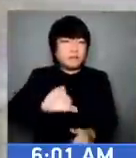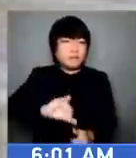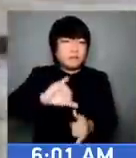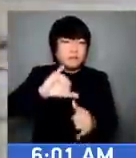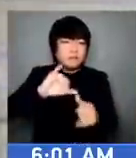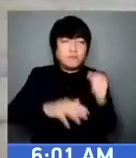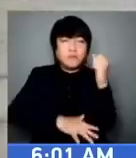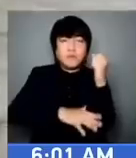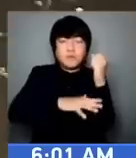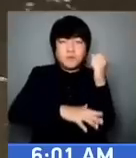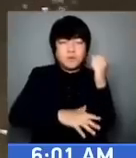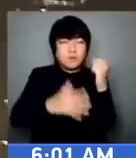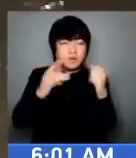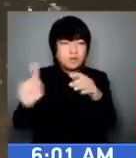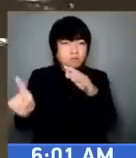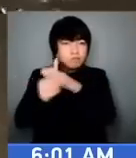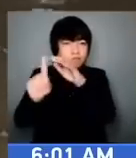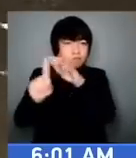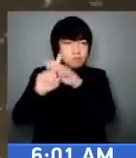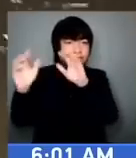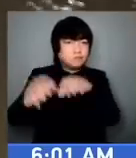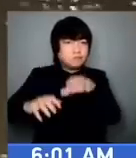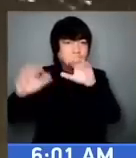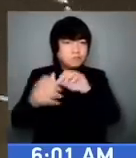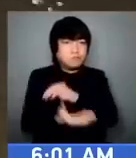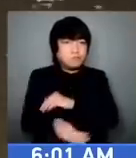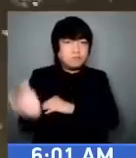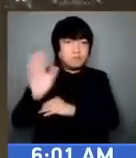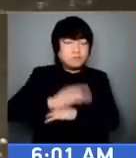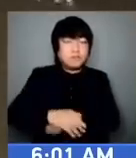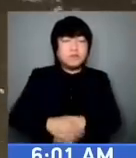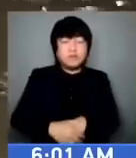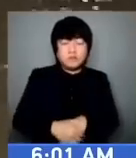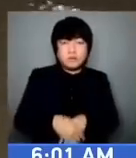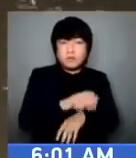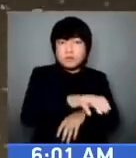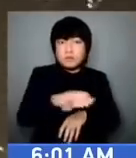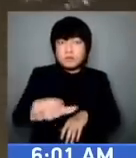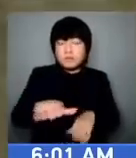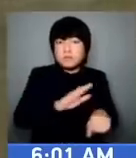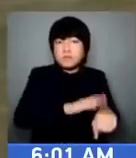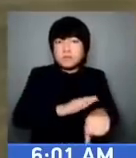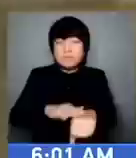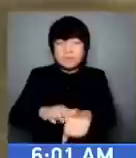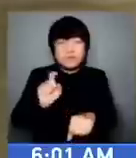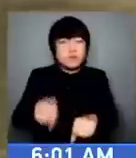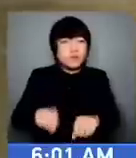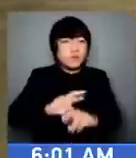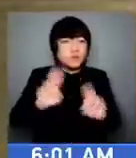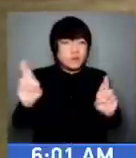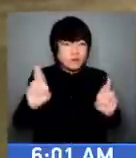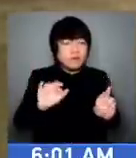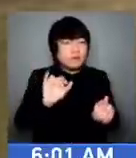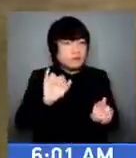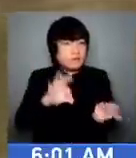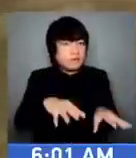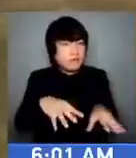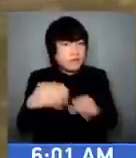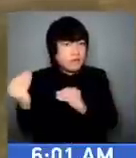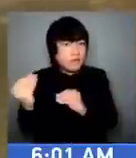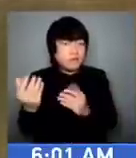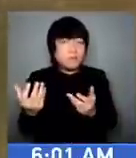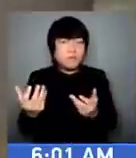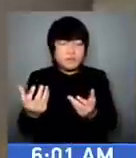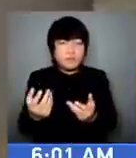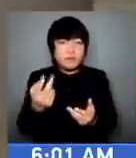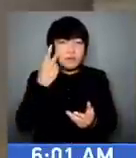pabugsubugsong ulan sa magdamag. Hudyat na ito sa mga residente para maghanda sa posibleng paglikas. Sa ilalim ng tulay kung saan makikita ang marker